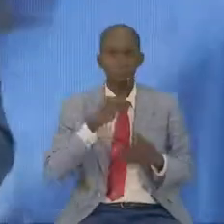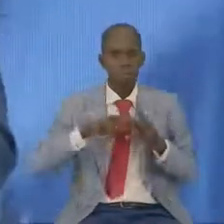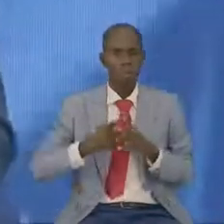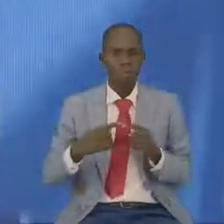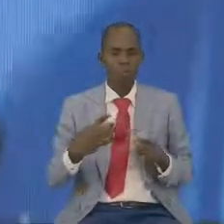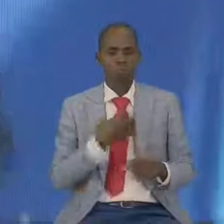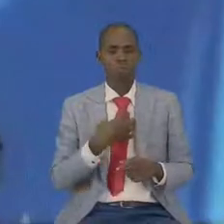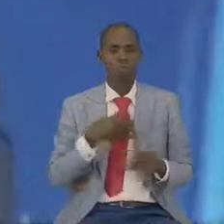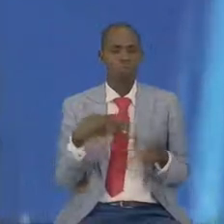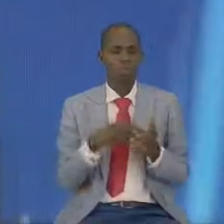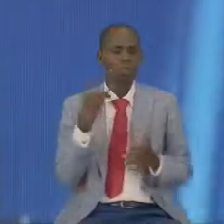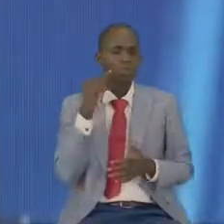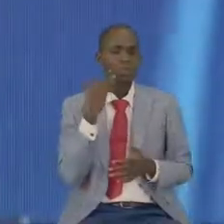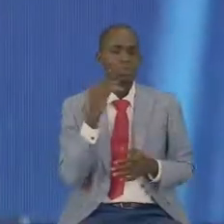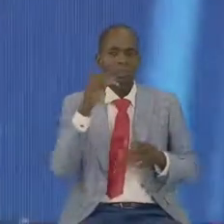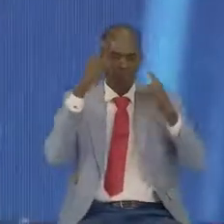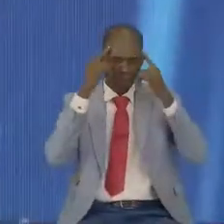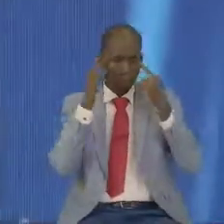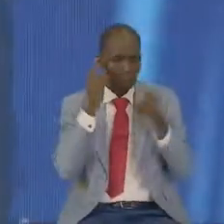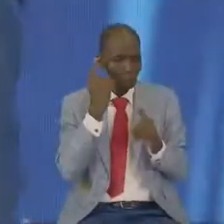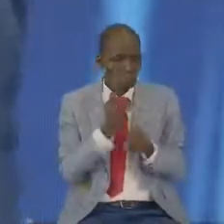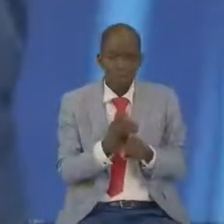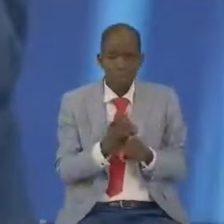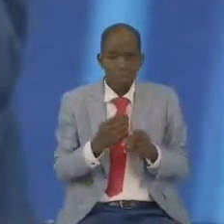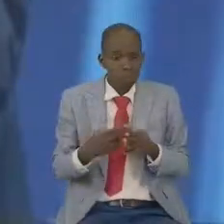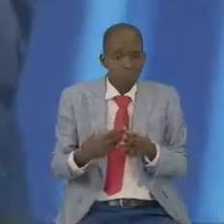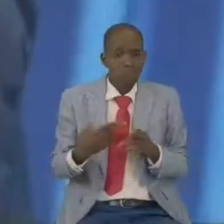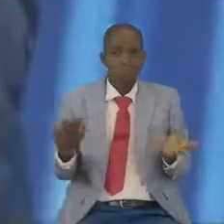Comment ils viennent à peine de... Comment ils peuvent changer comme ça?